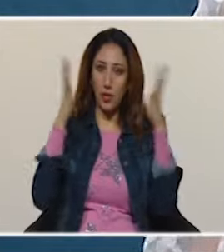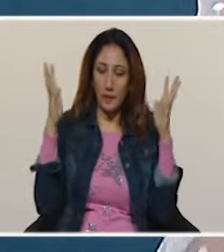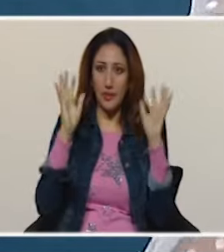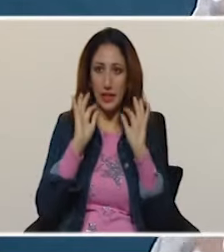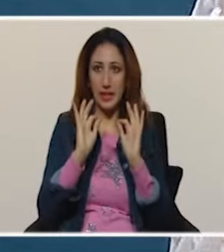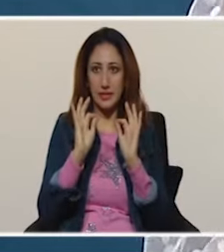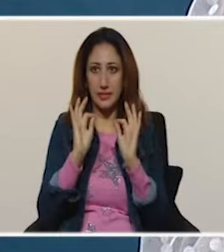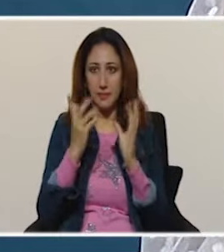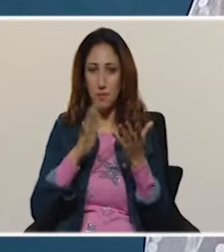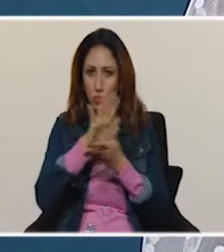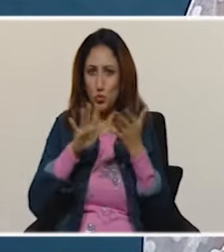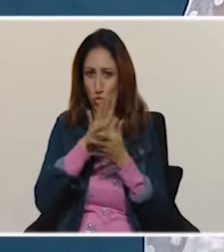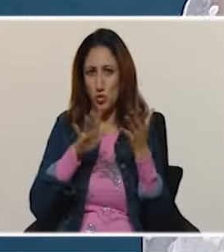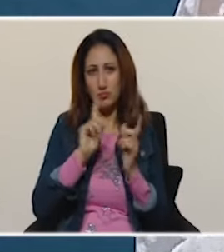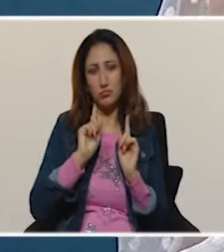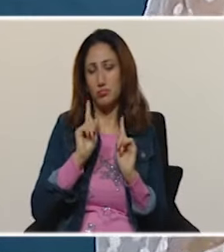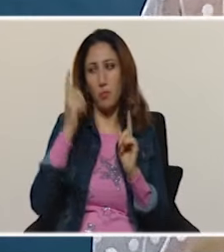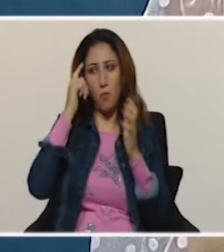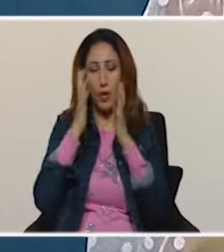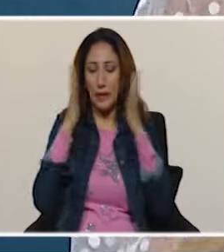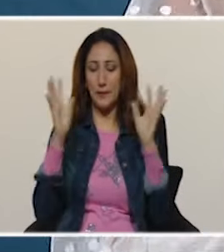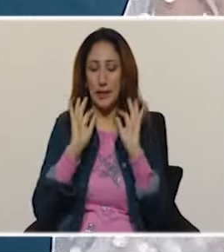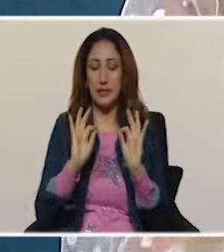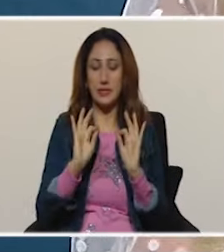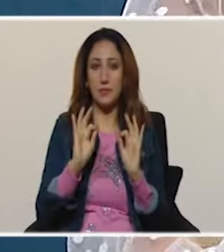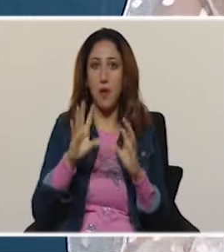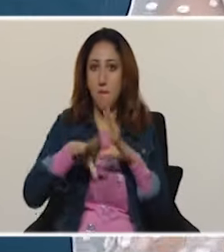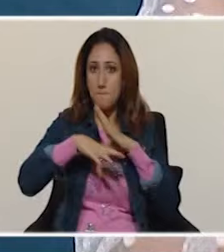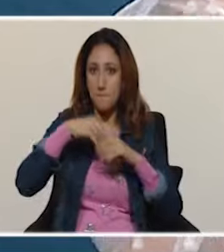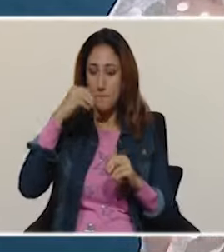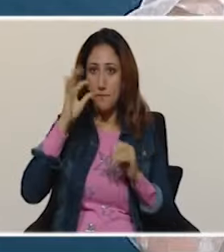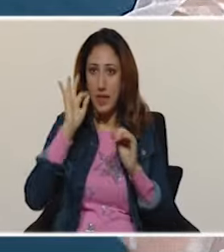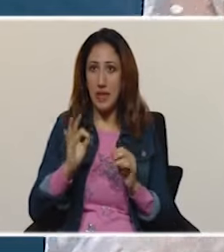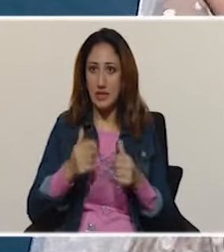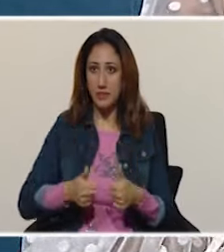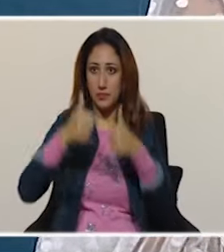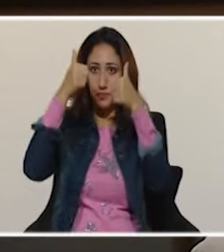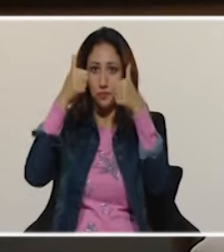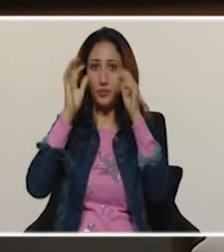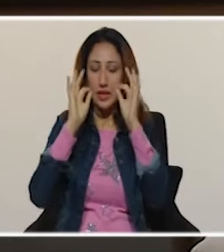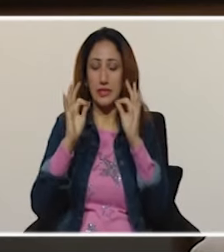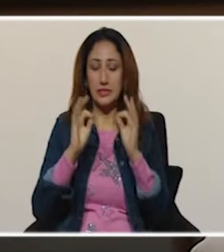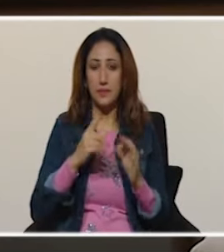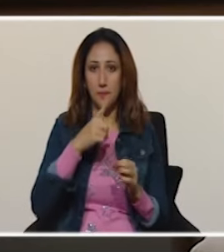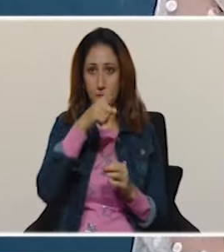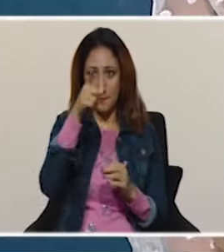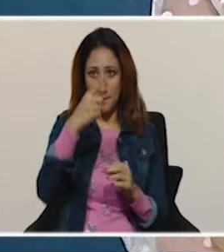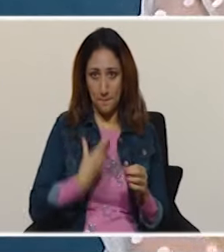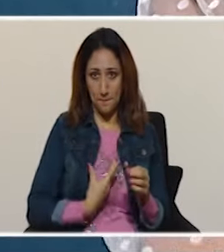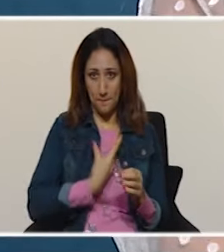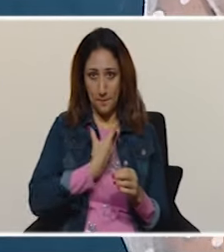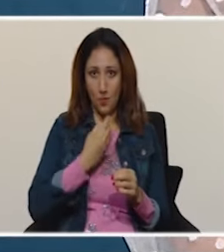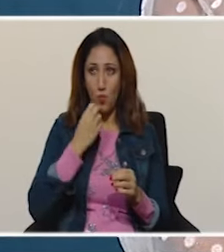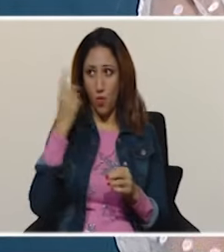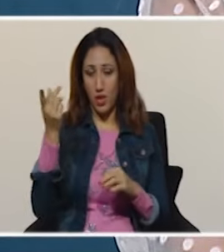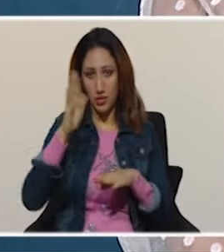بعض، بس هو لازم يكون اخذ قرار انه هذا المشروع لازم ينجح حتى الرمق الاخير. انت بتغيري عليه؟ كنت